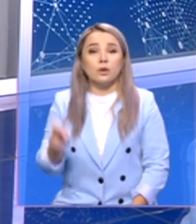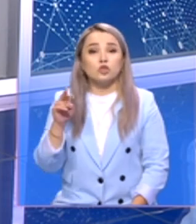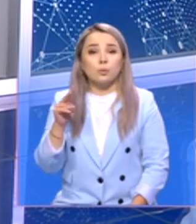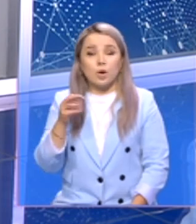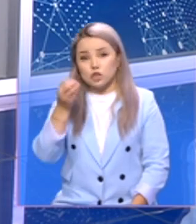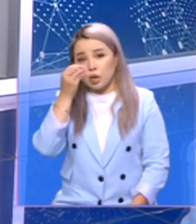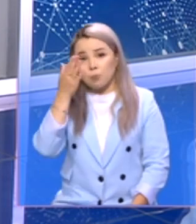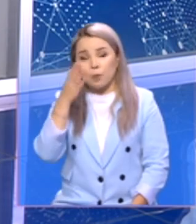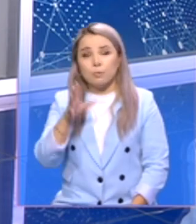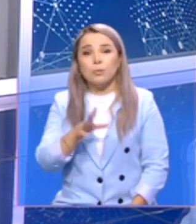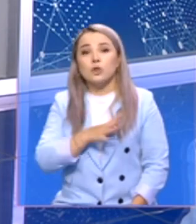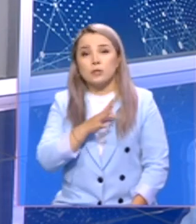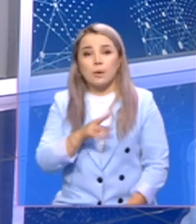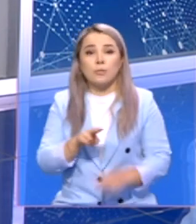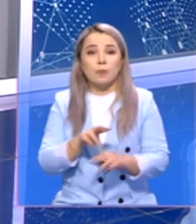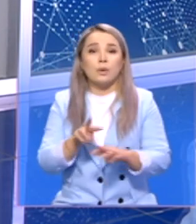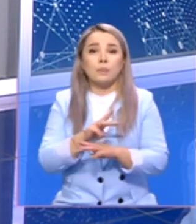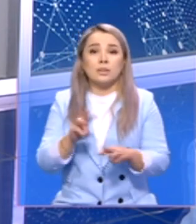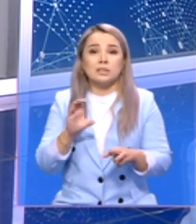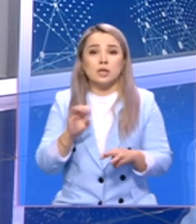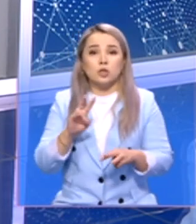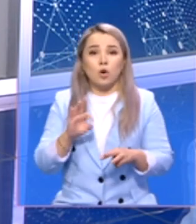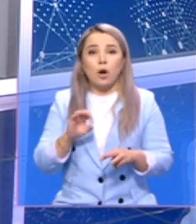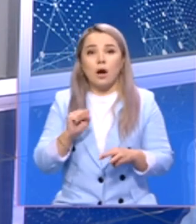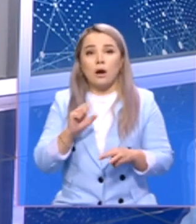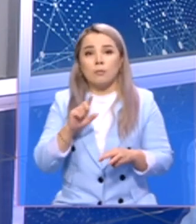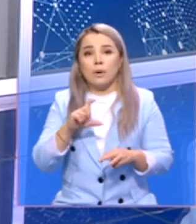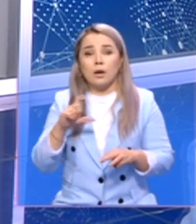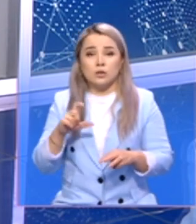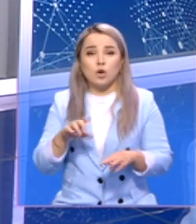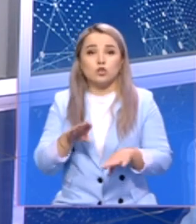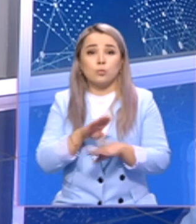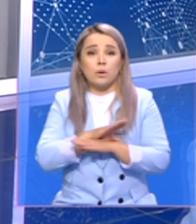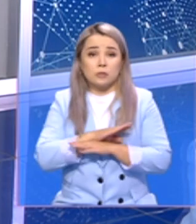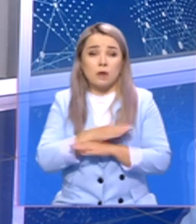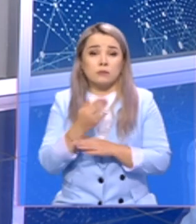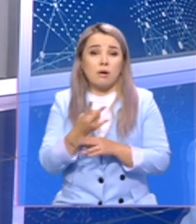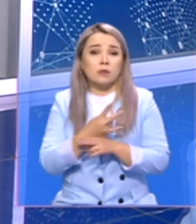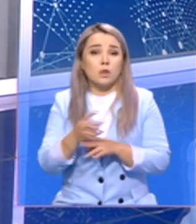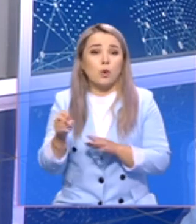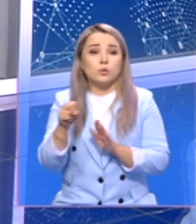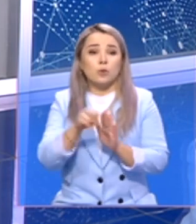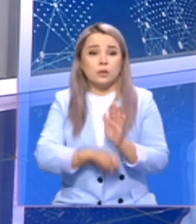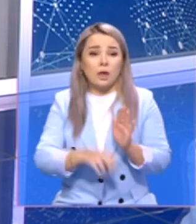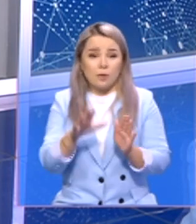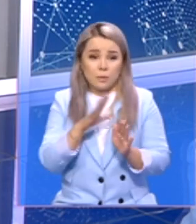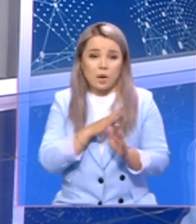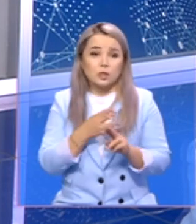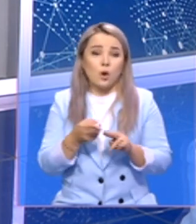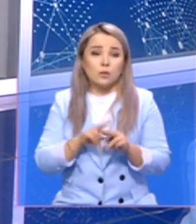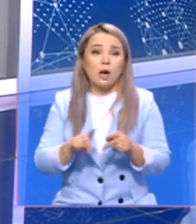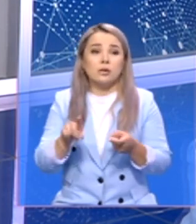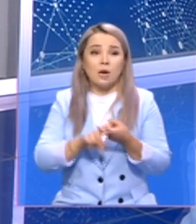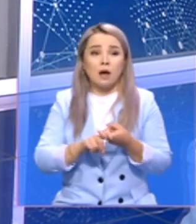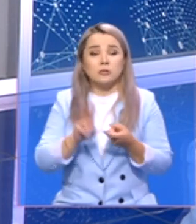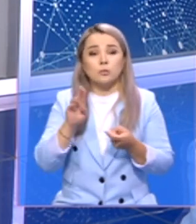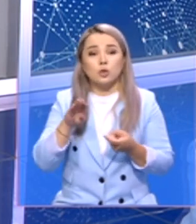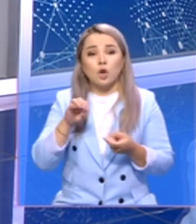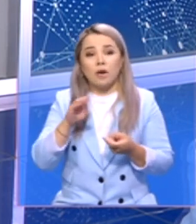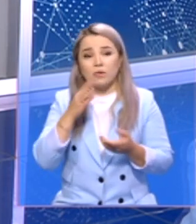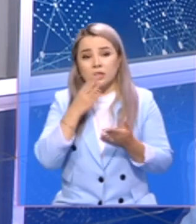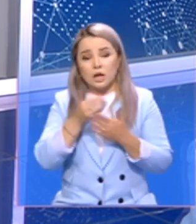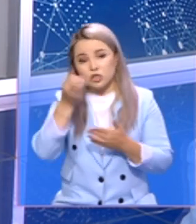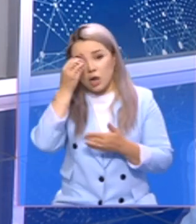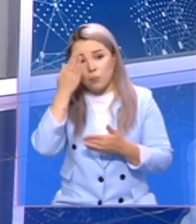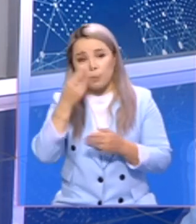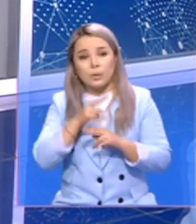Жұма күні Жапонияның бұрынғы премьер-министрі Синдзо Абэ көз жұмды. Ол қастандықпен өлтірілді. Осыған орай Қасым Жомарт Тоқаев